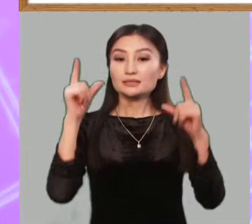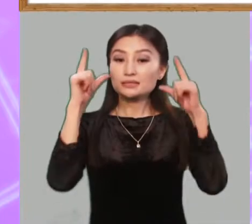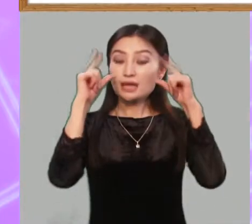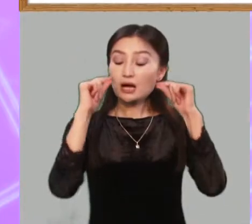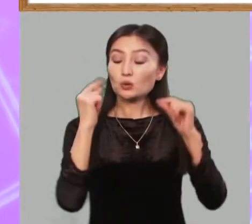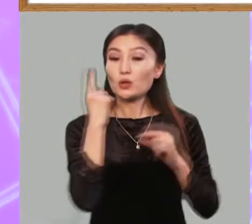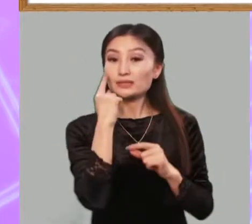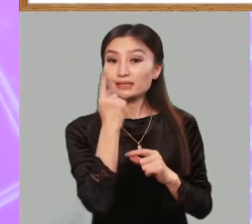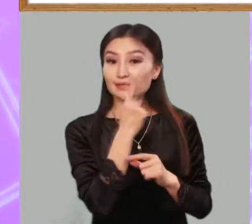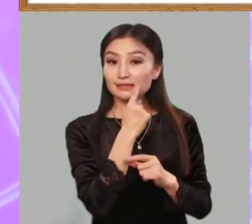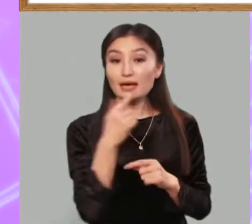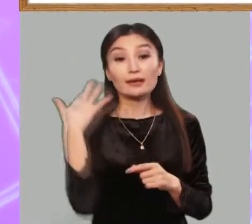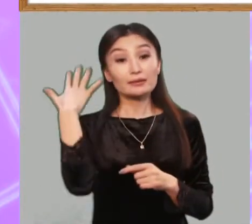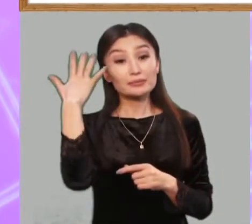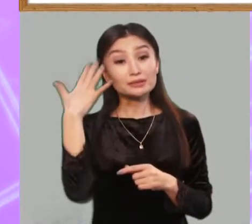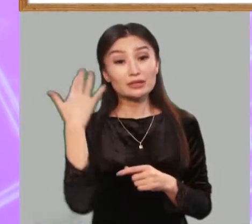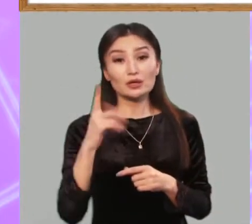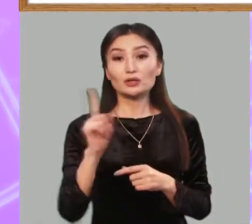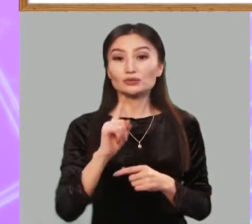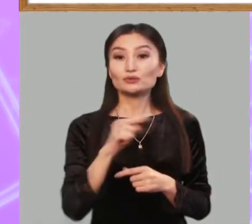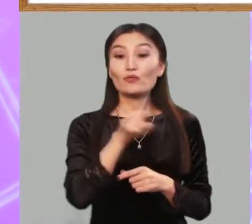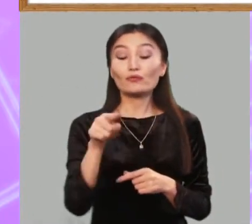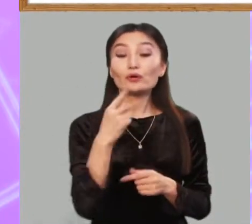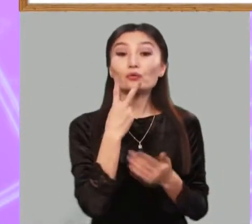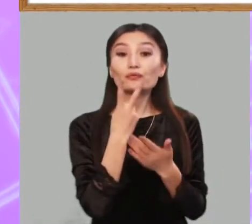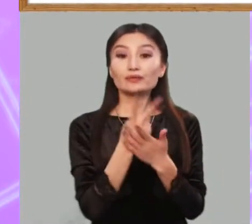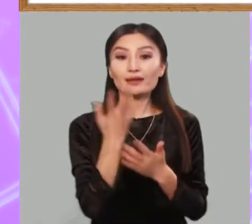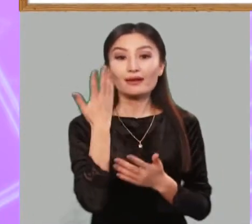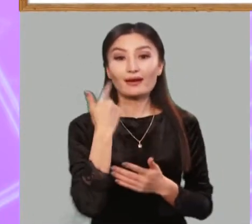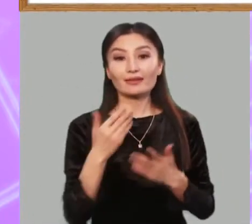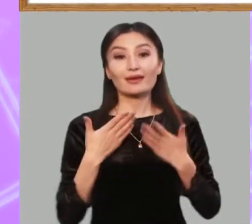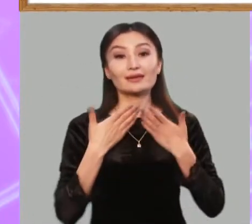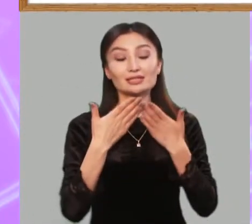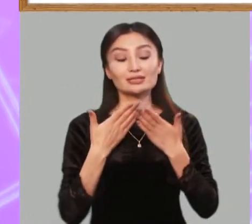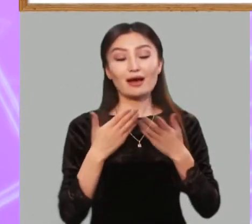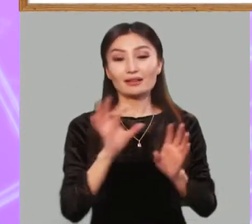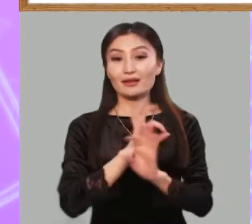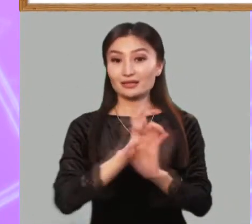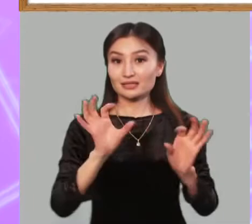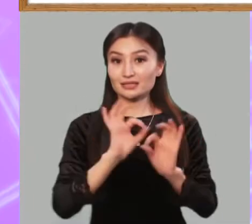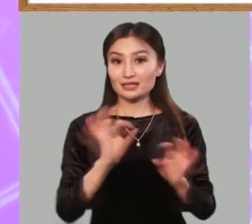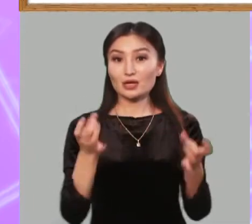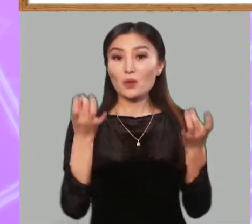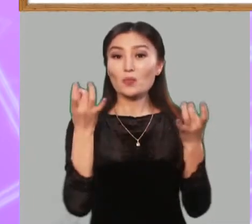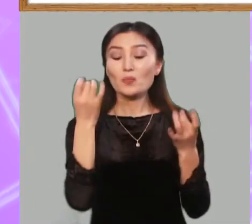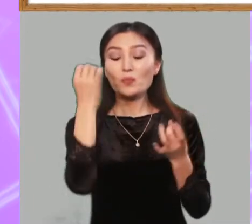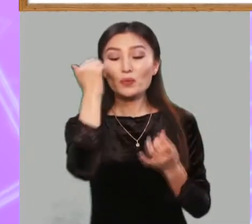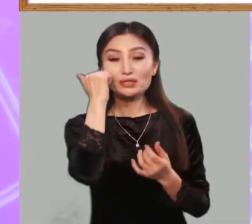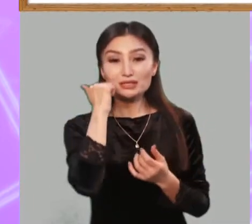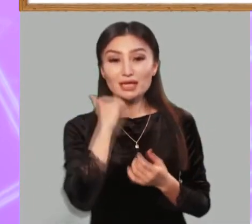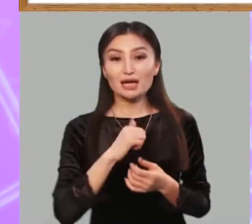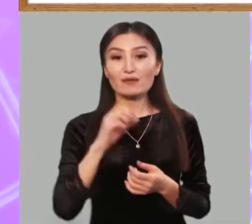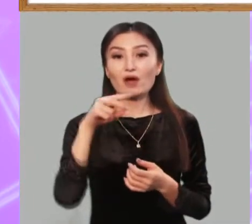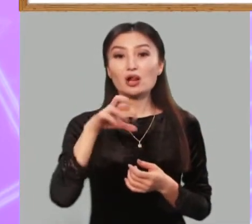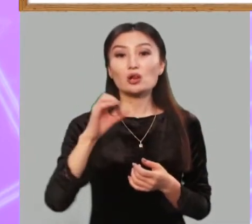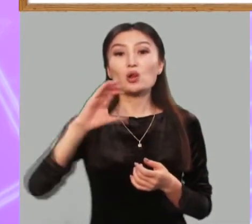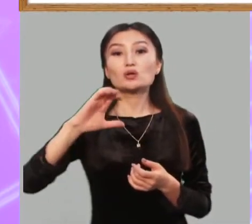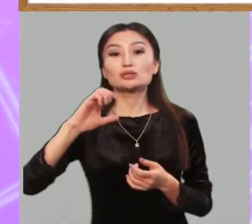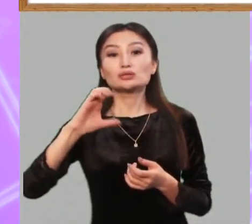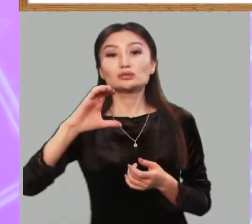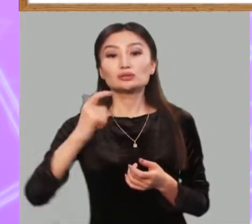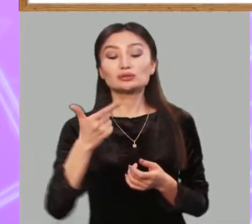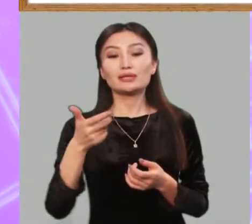Закройте глаза и представьте, что вы увидели, когда я читала рассказ про старого лося.